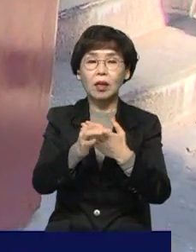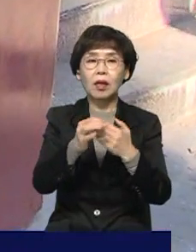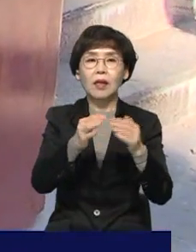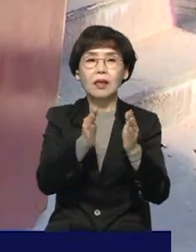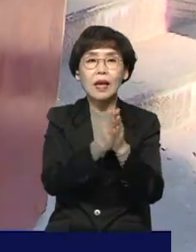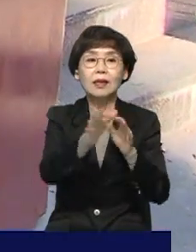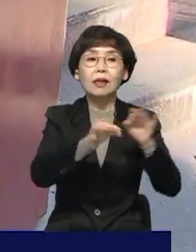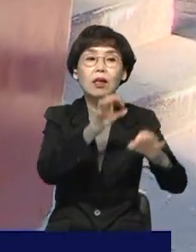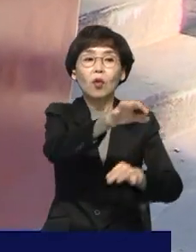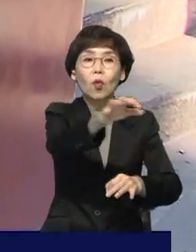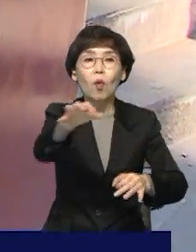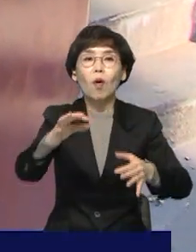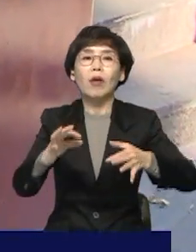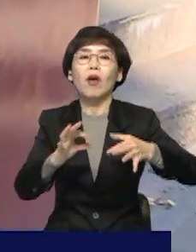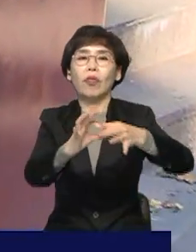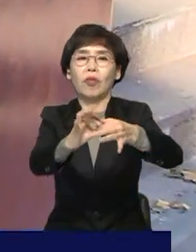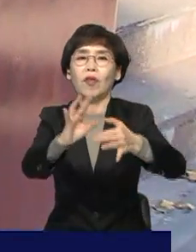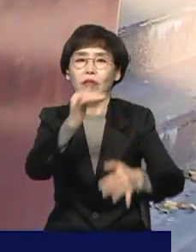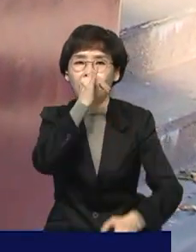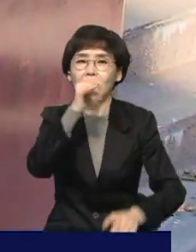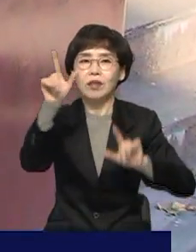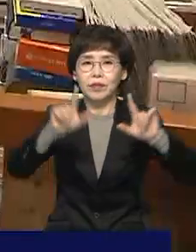구조를 가지고 있습니다.